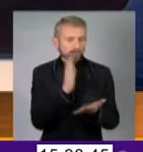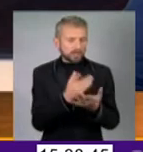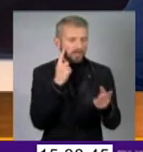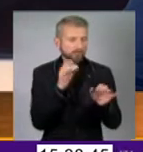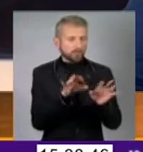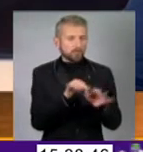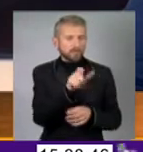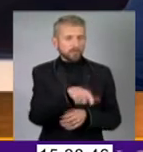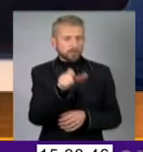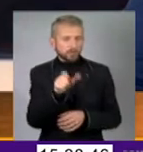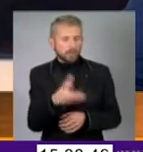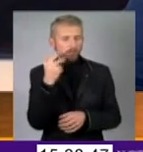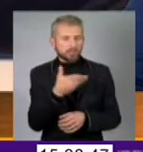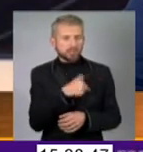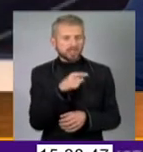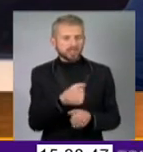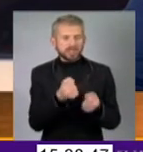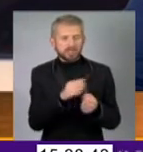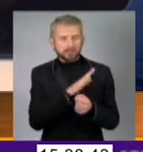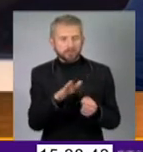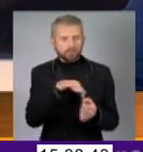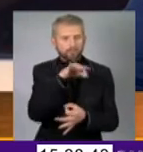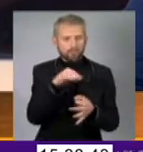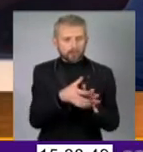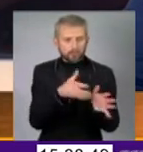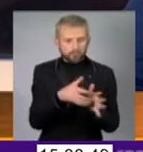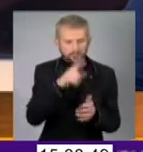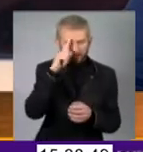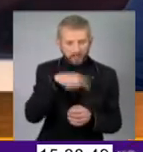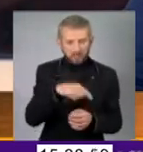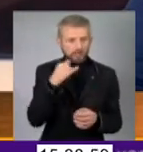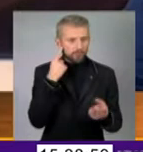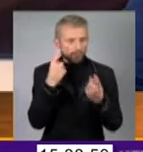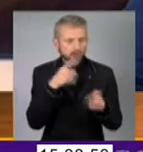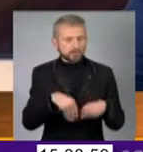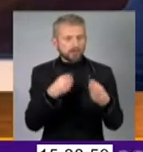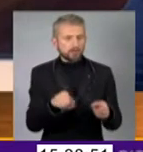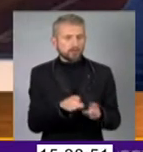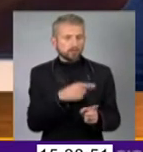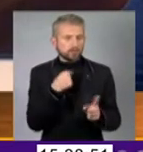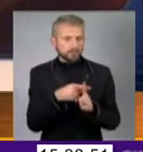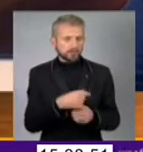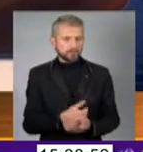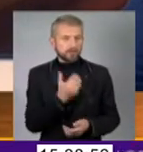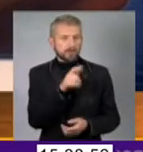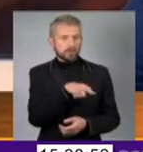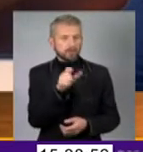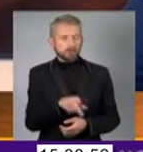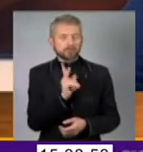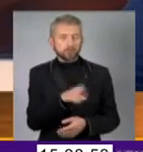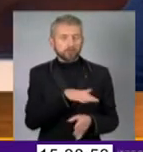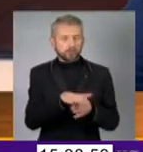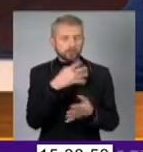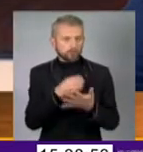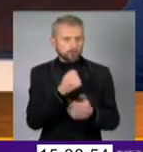інформування людей, коли ми їх не триваємо в вакууму знань і інформації, воно дає тільки в плюс вам, як людям, які виконуєте свою